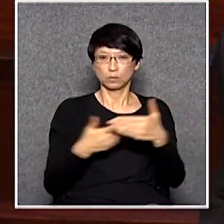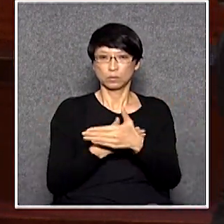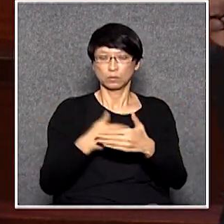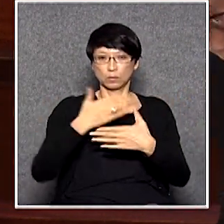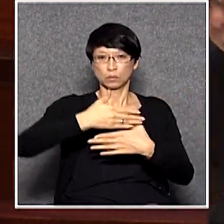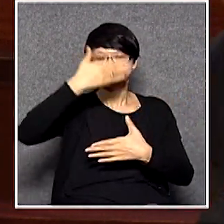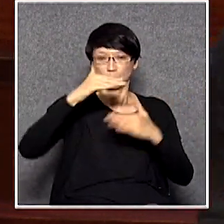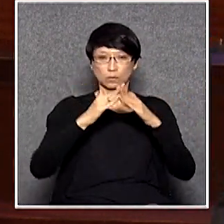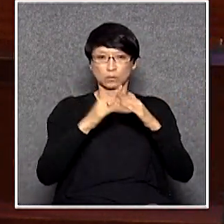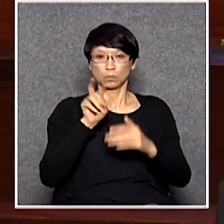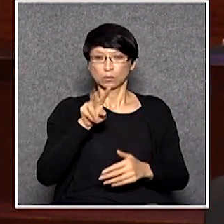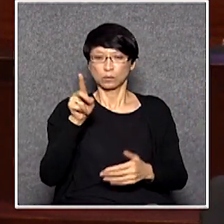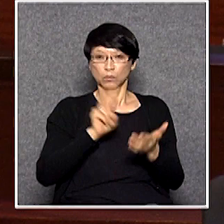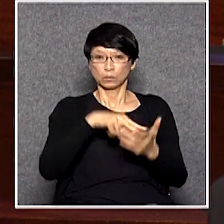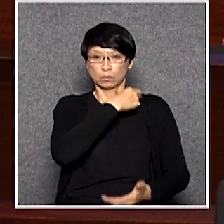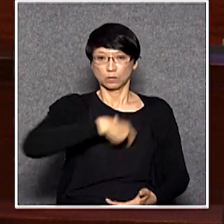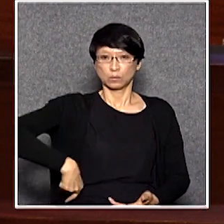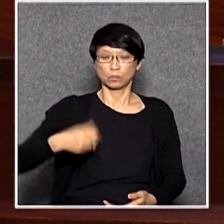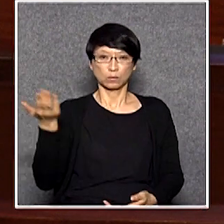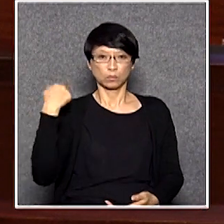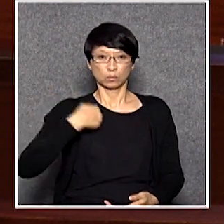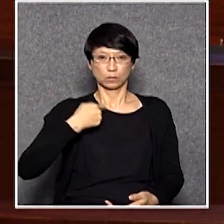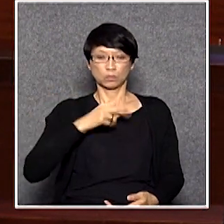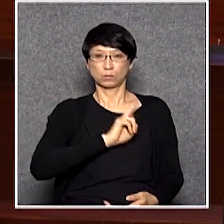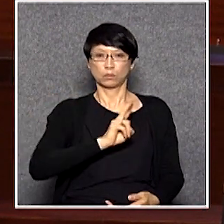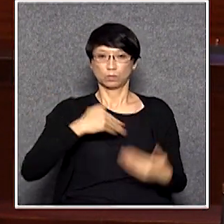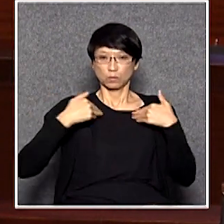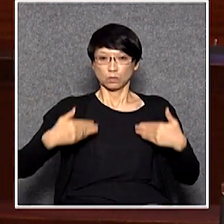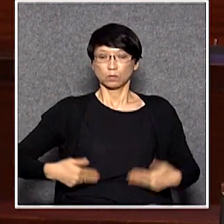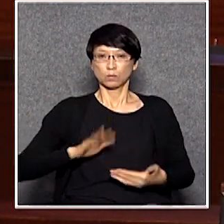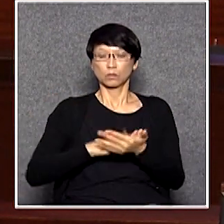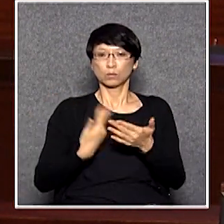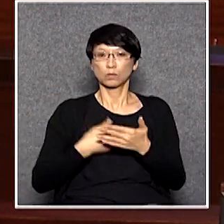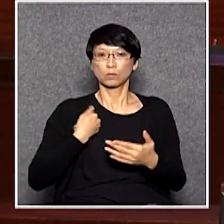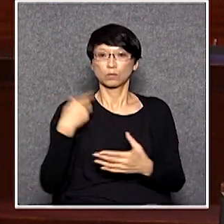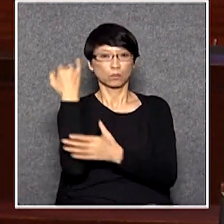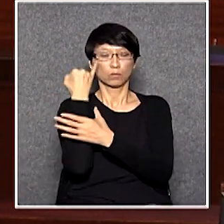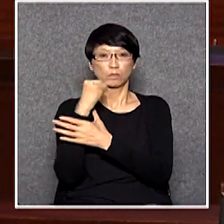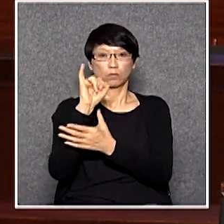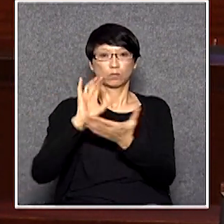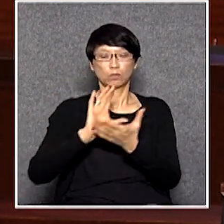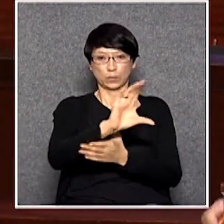會議員，當年小弟都係立法會議員，不過我反對高鐵撥款。OK，